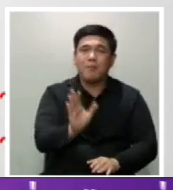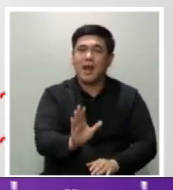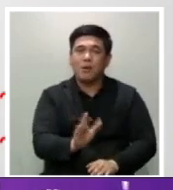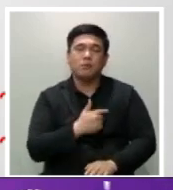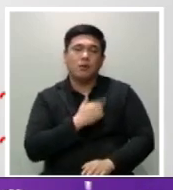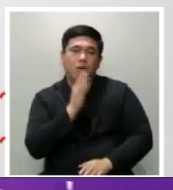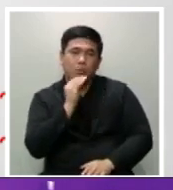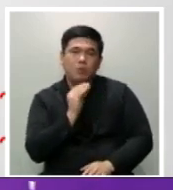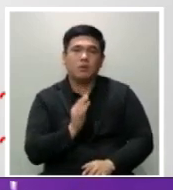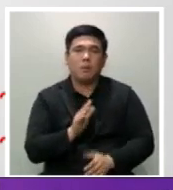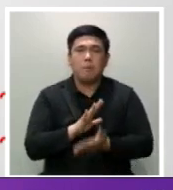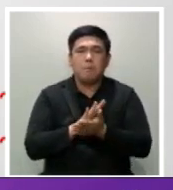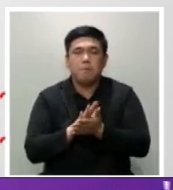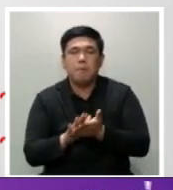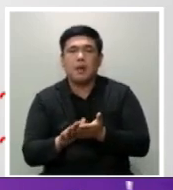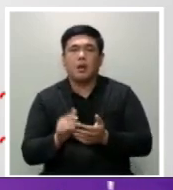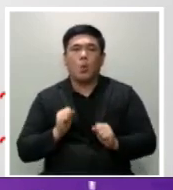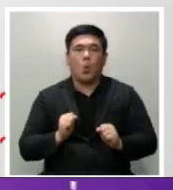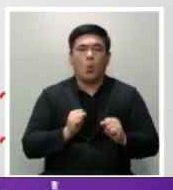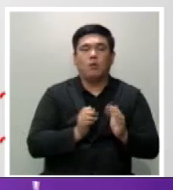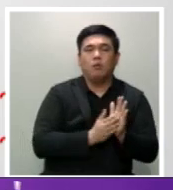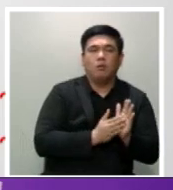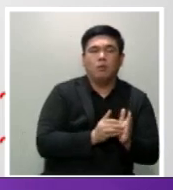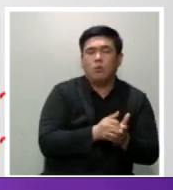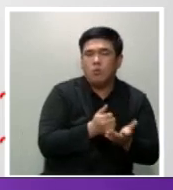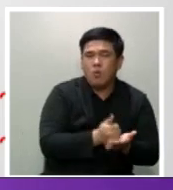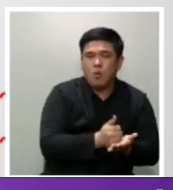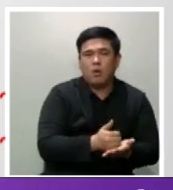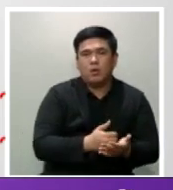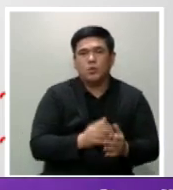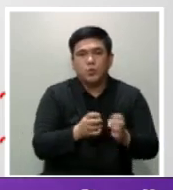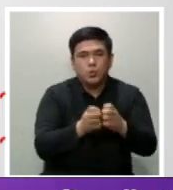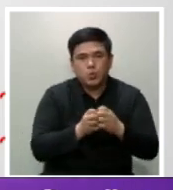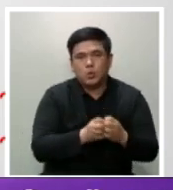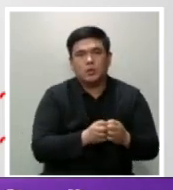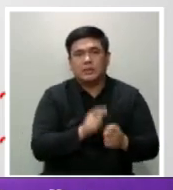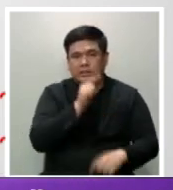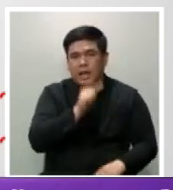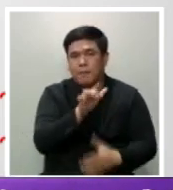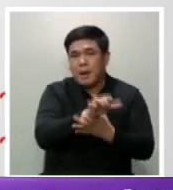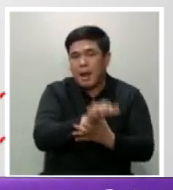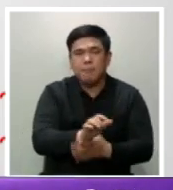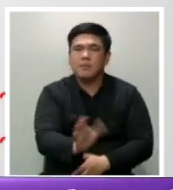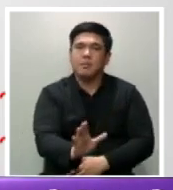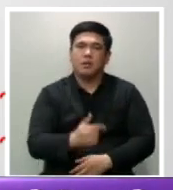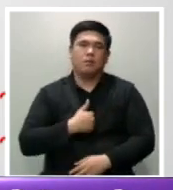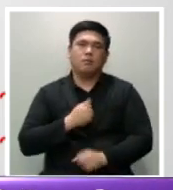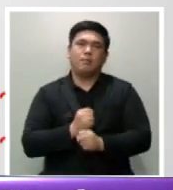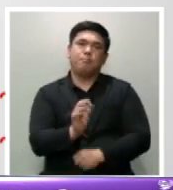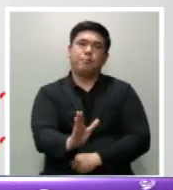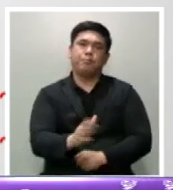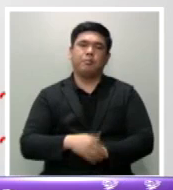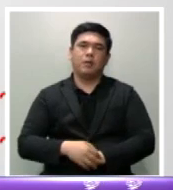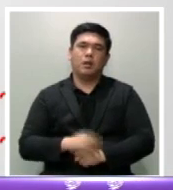ฟ้องวิ่งเต้นกับอัยการแทรกแซงก้าวก่ายถ้าแทรกแซงก้าวก่ายจริงเดือนมกราค